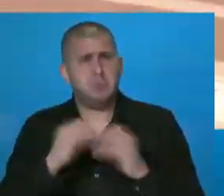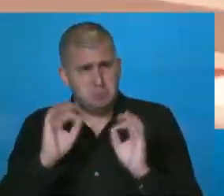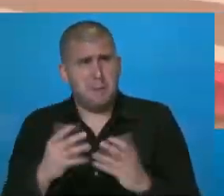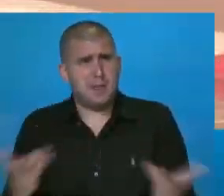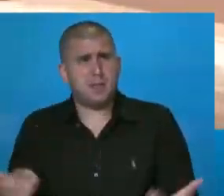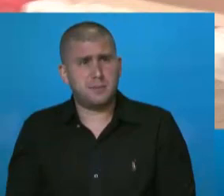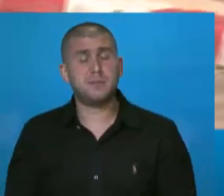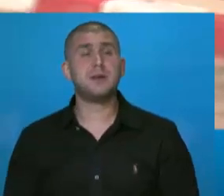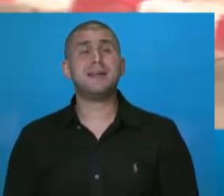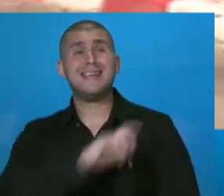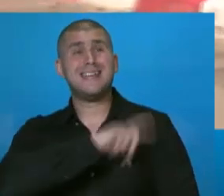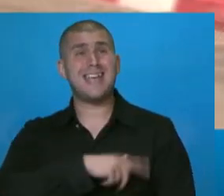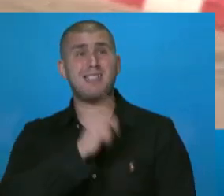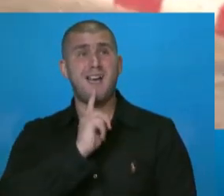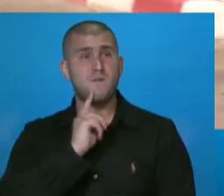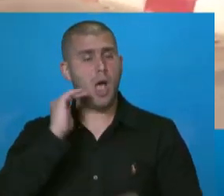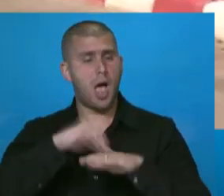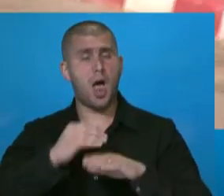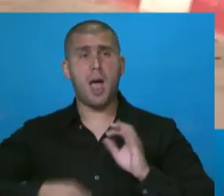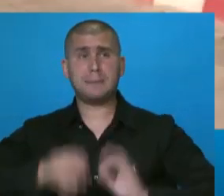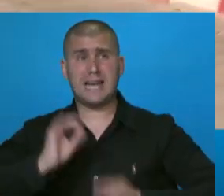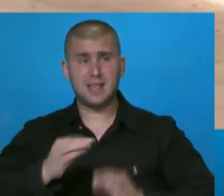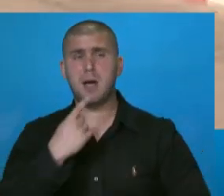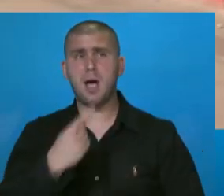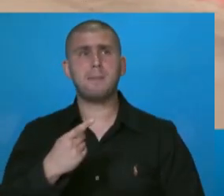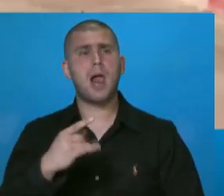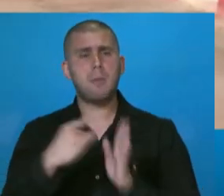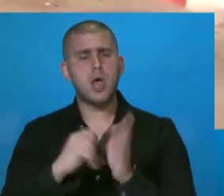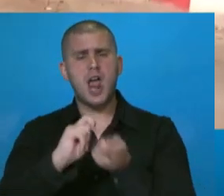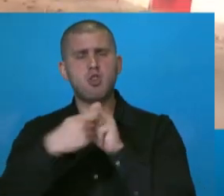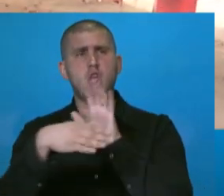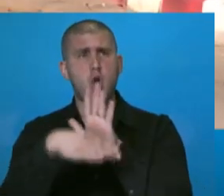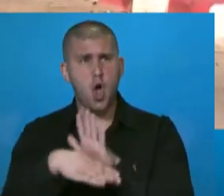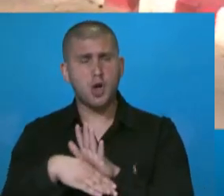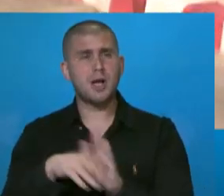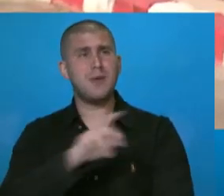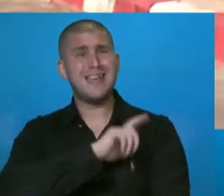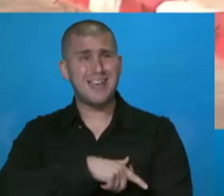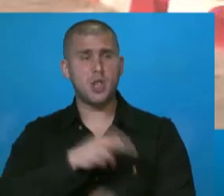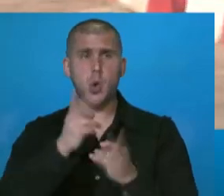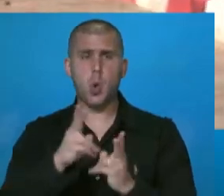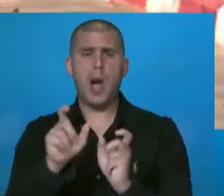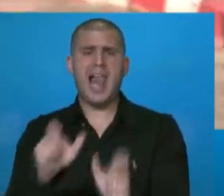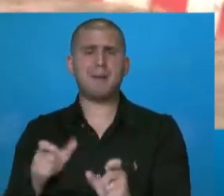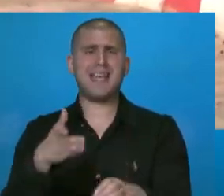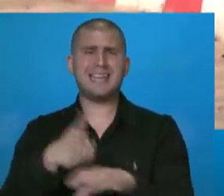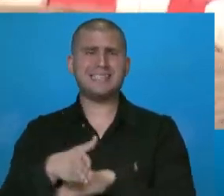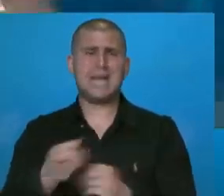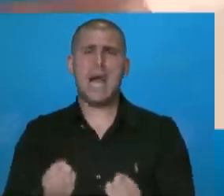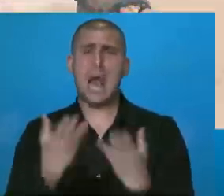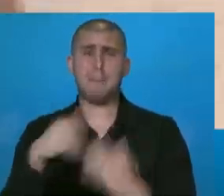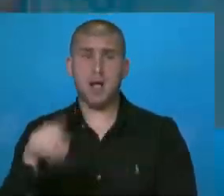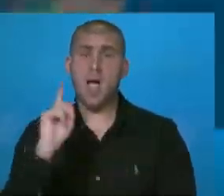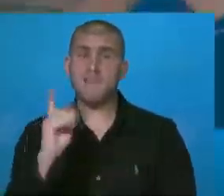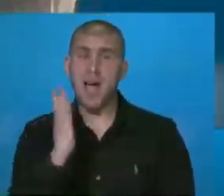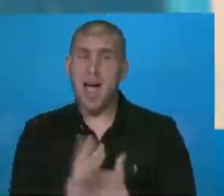אז עזבו אותי, נו, באימא שלכם. עיריית עפולה בהערה על פסק הדין קרא למחוקק לשנות את החוק כך שעיריות תוכלנה להגביל כניסות לפארקים, אבל עד